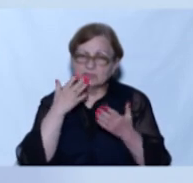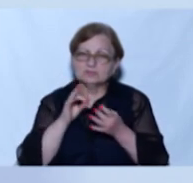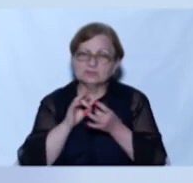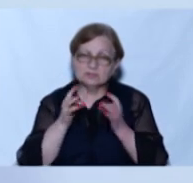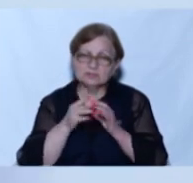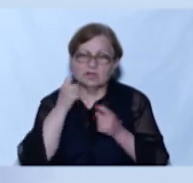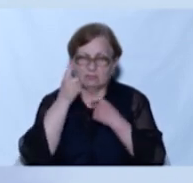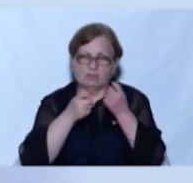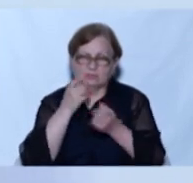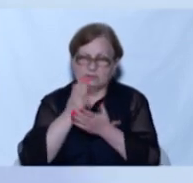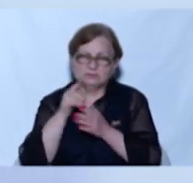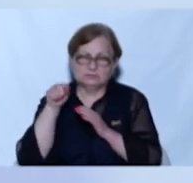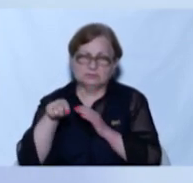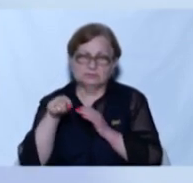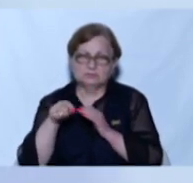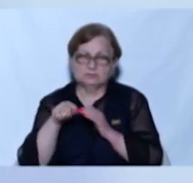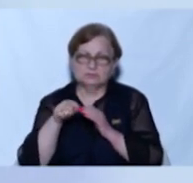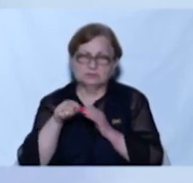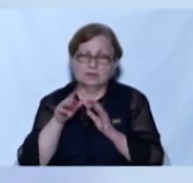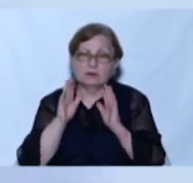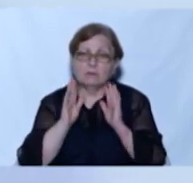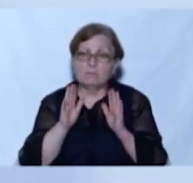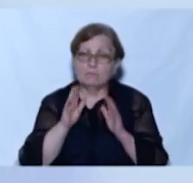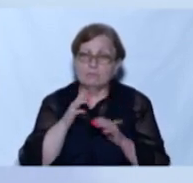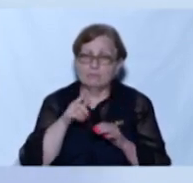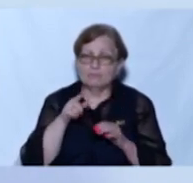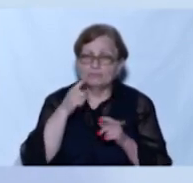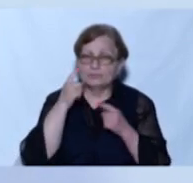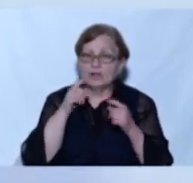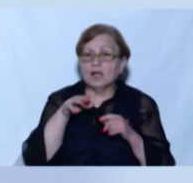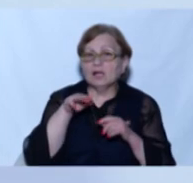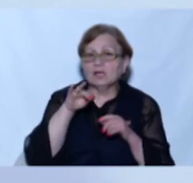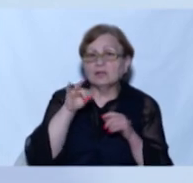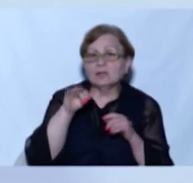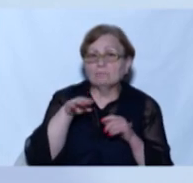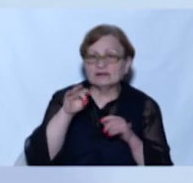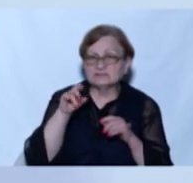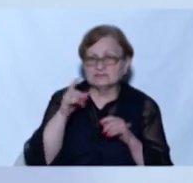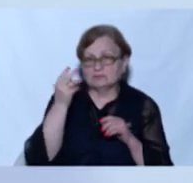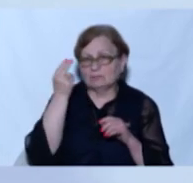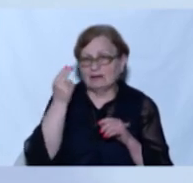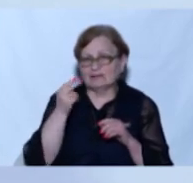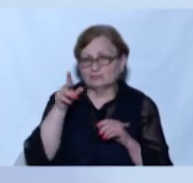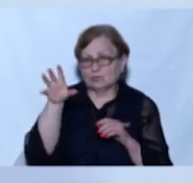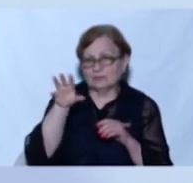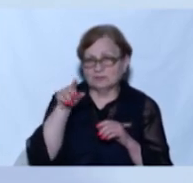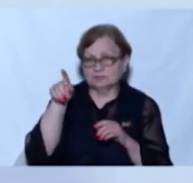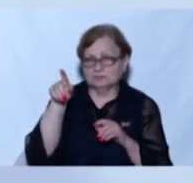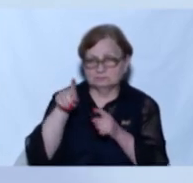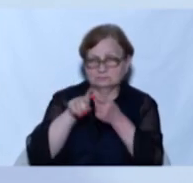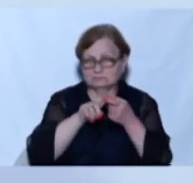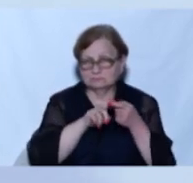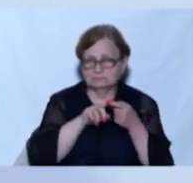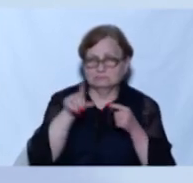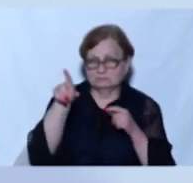უამრავ ინფორმაციას, მაგრამ მხოლოდ ძირითად შეგახსენებთ იმპრესიონ ნიზმი მხატრობიდან მოდის და